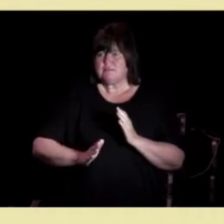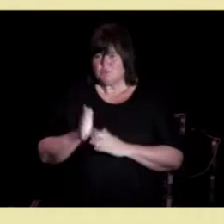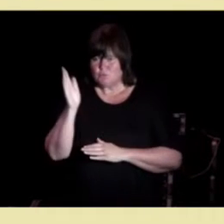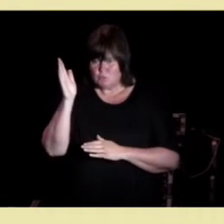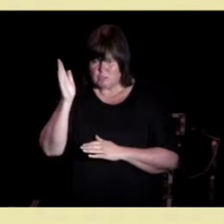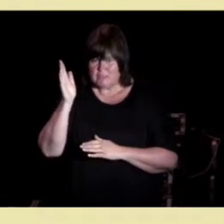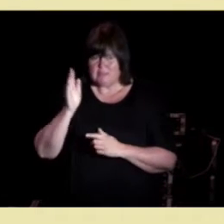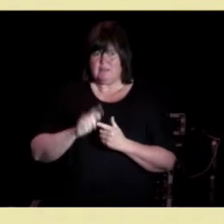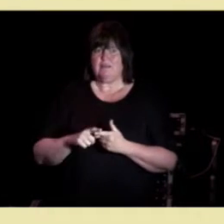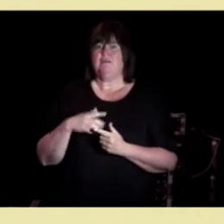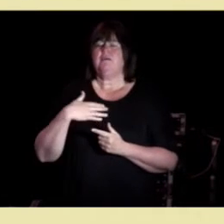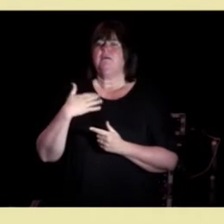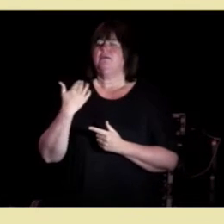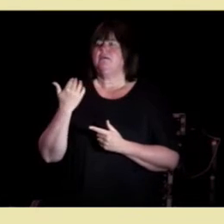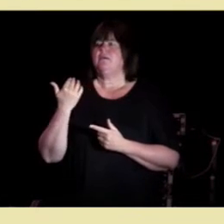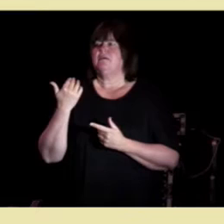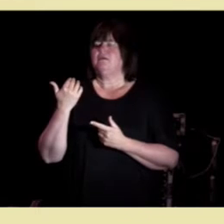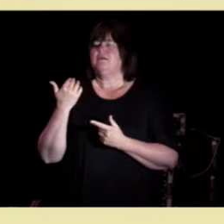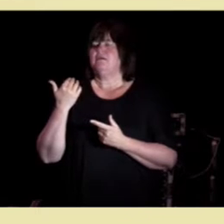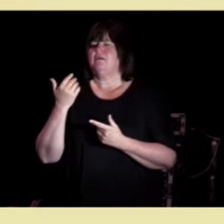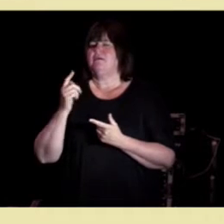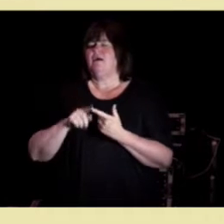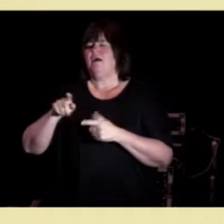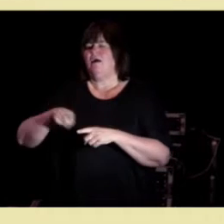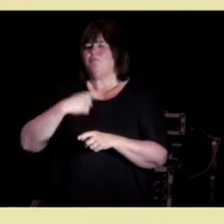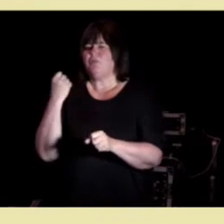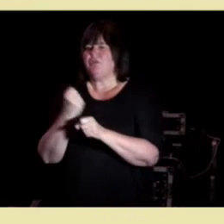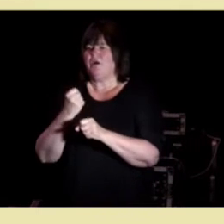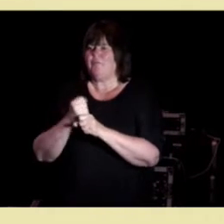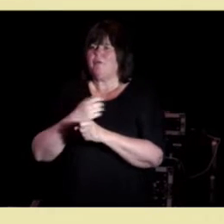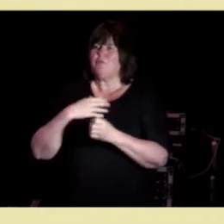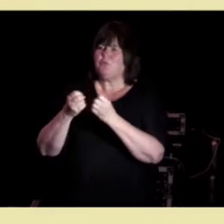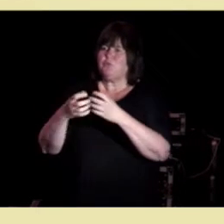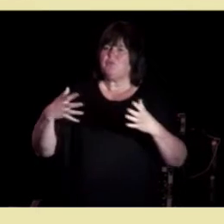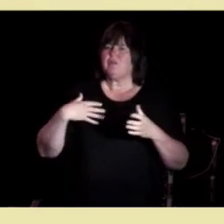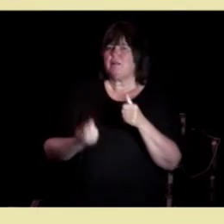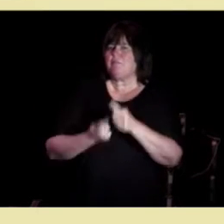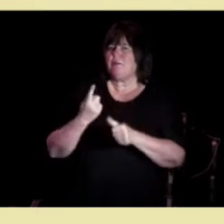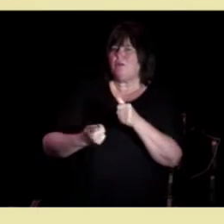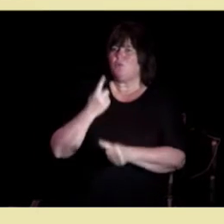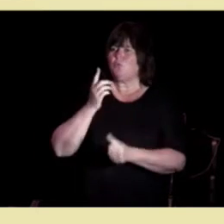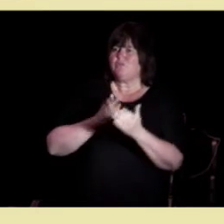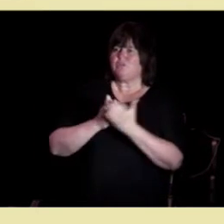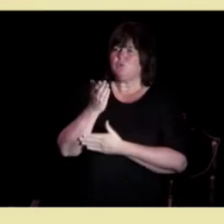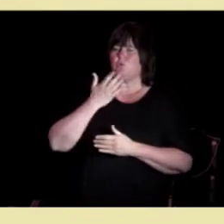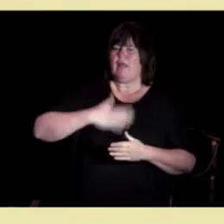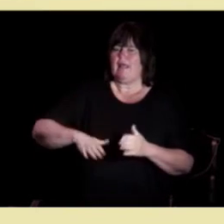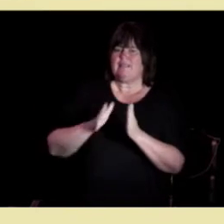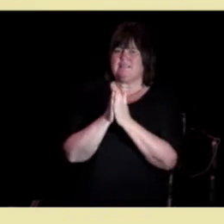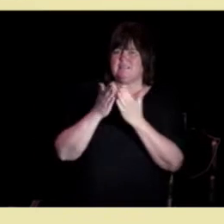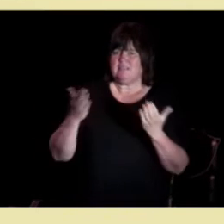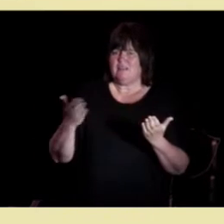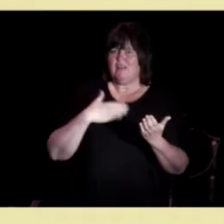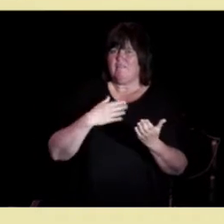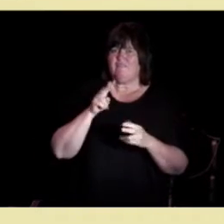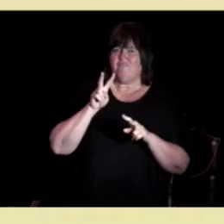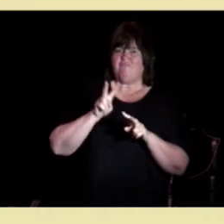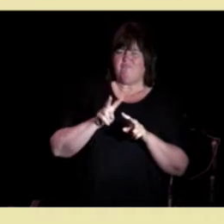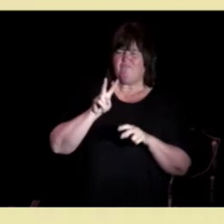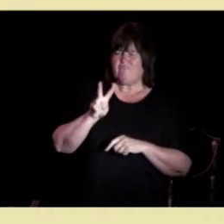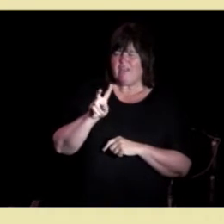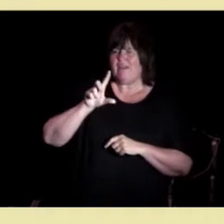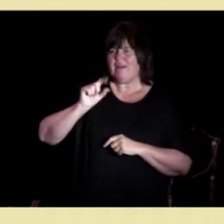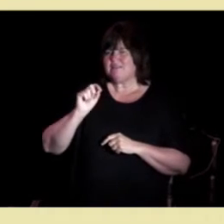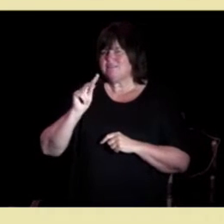bagasjen, begynte arbeidet med å utvikle en pilotversjon av et helseatlas ved SKDE i 2014.